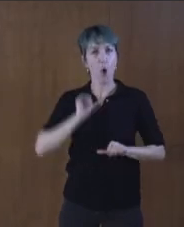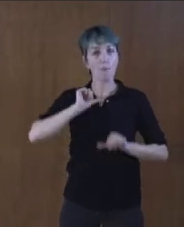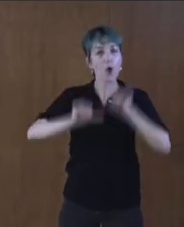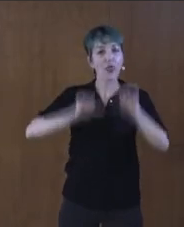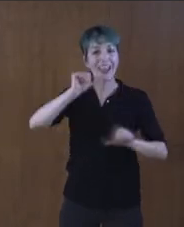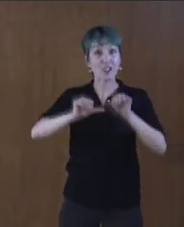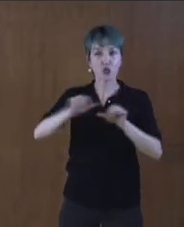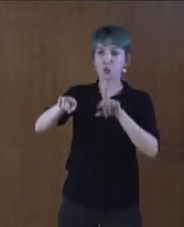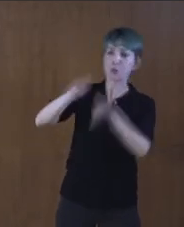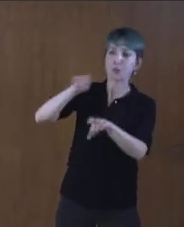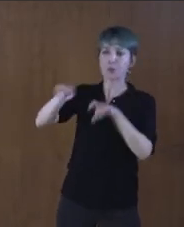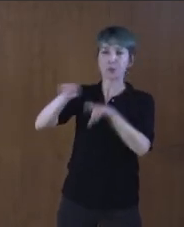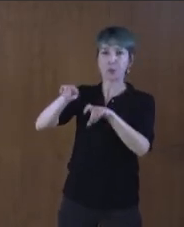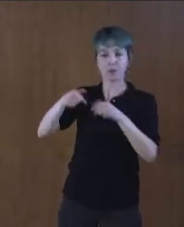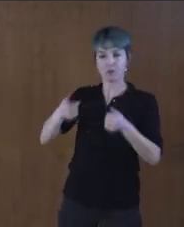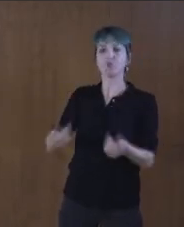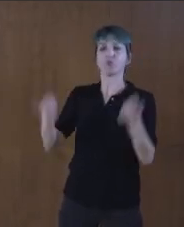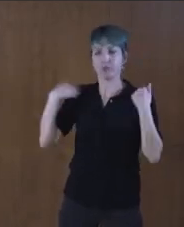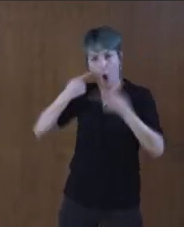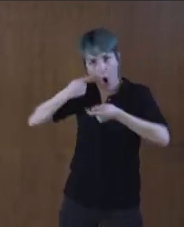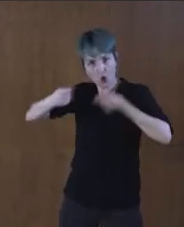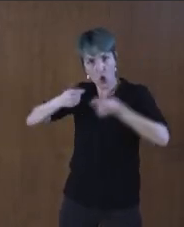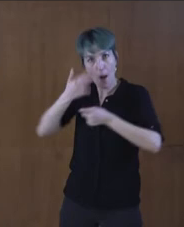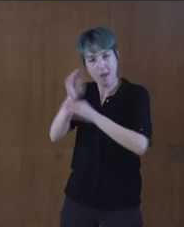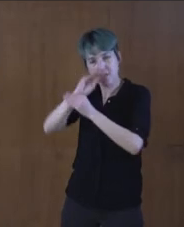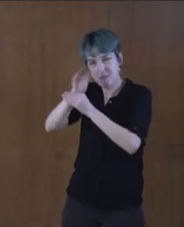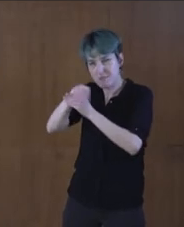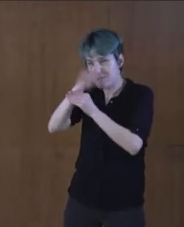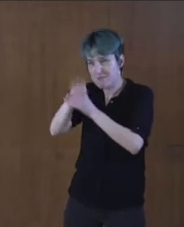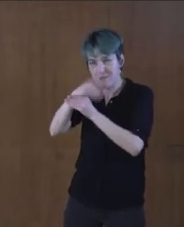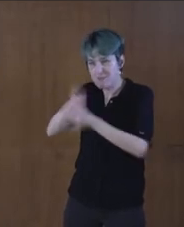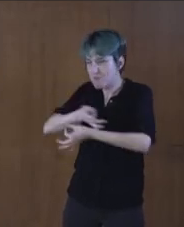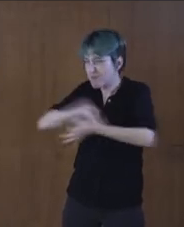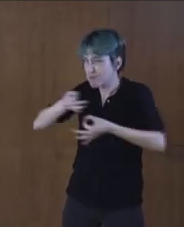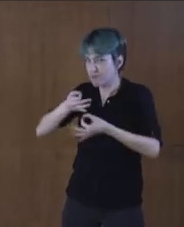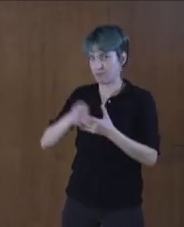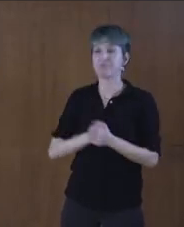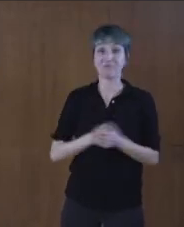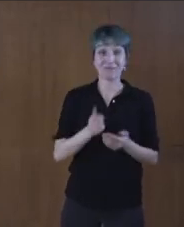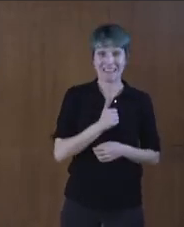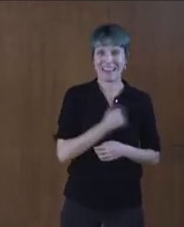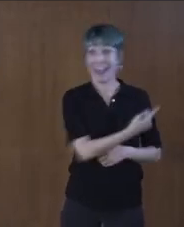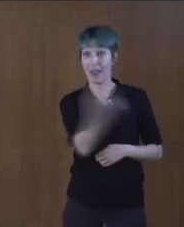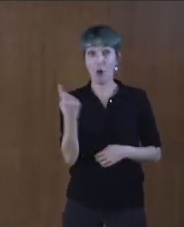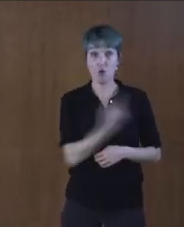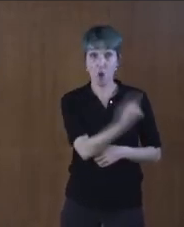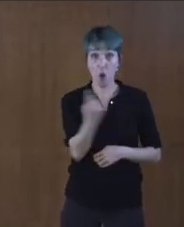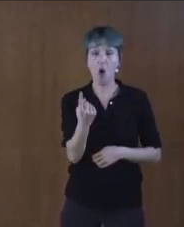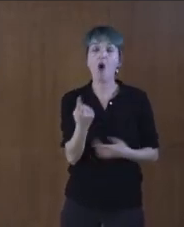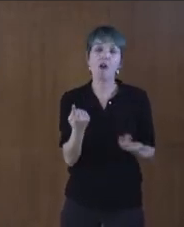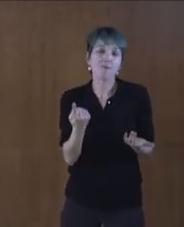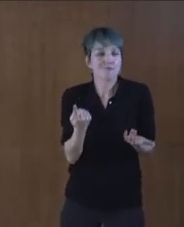processos que hem arribat a controlar i cuidar amb molta atenció. Cadascú de nosaltres és, en certa